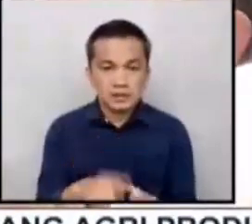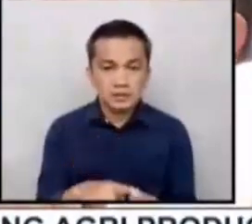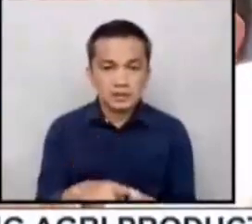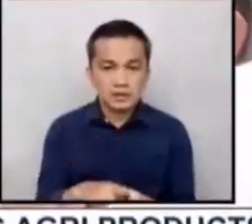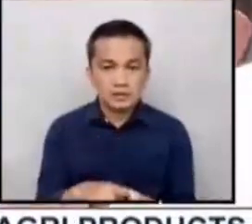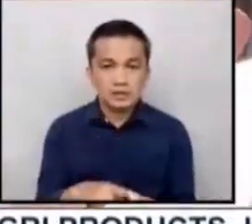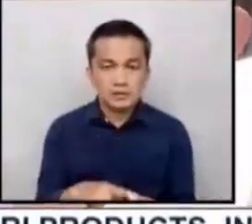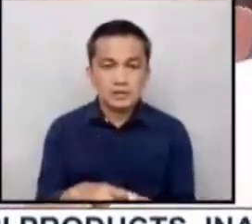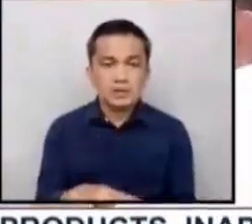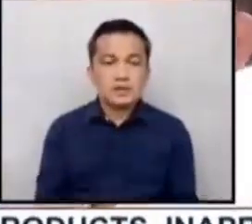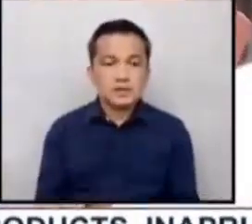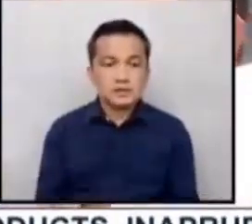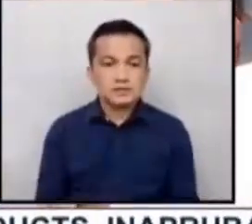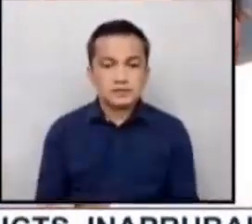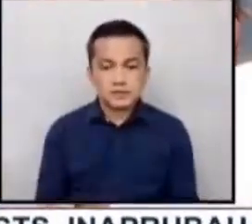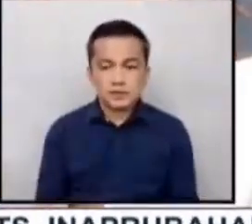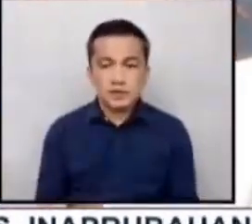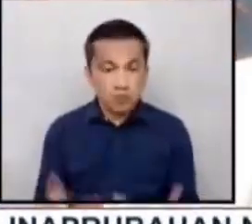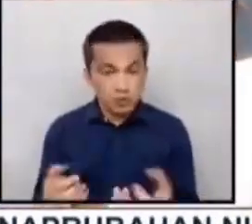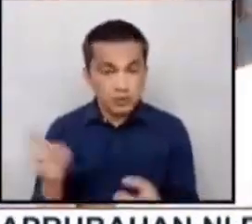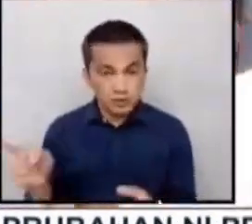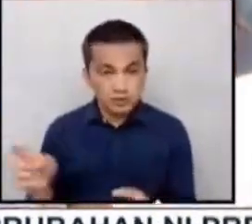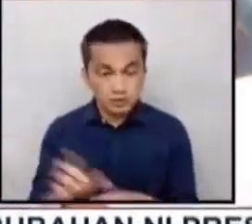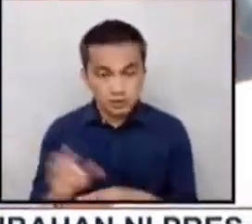prison. And we want them complete by